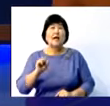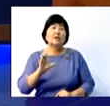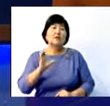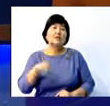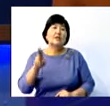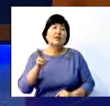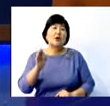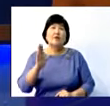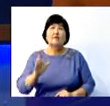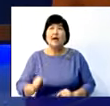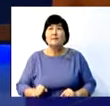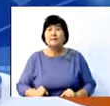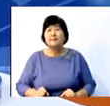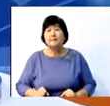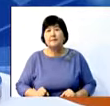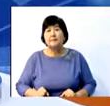қызметінде Айткүл Садықова.